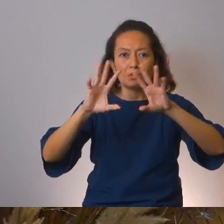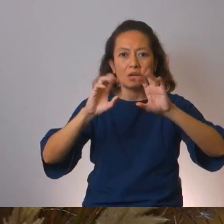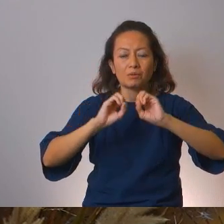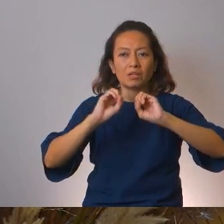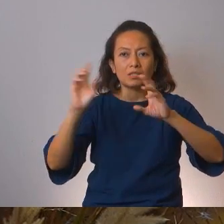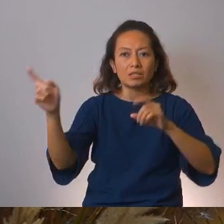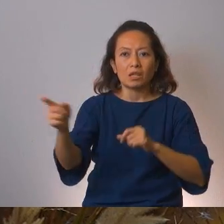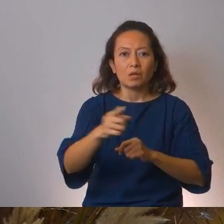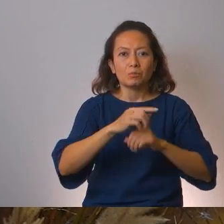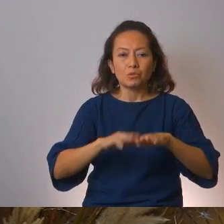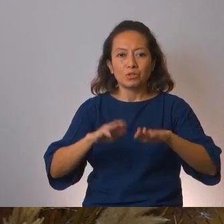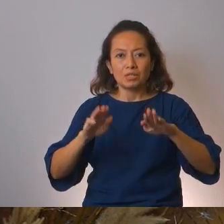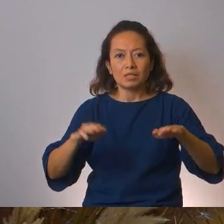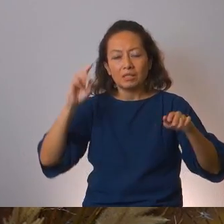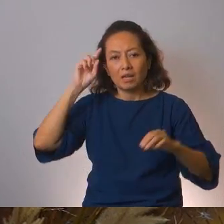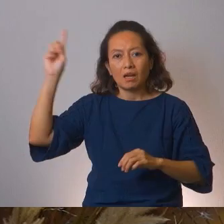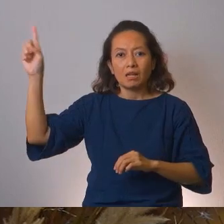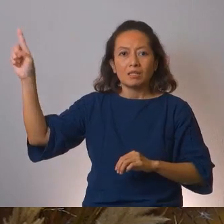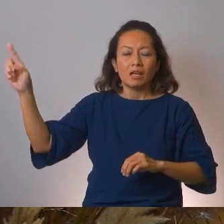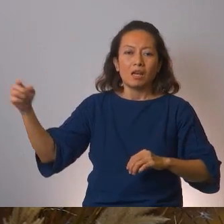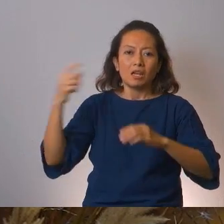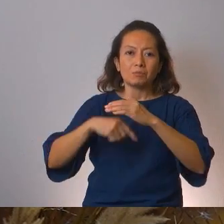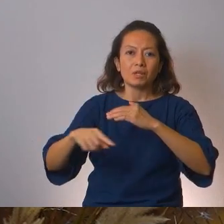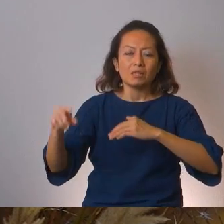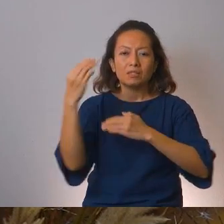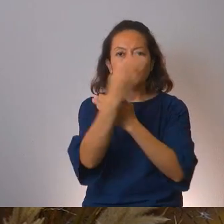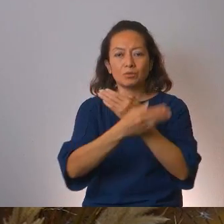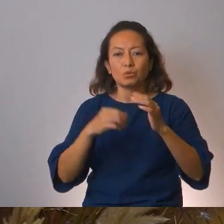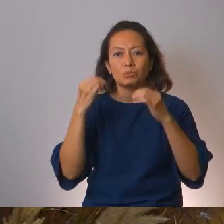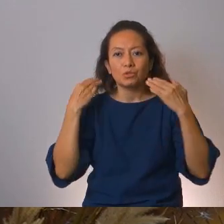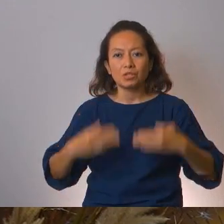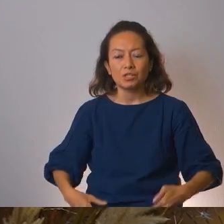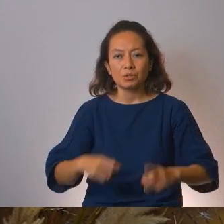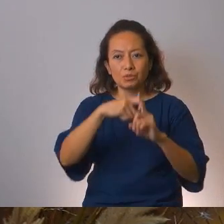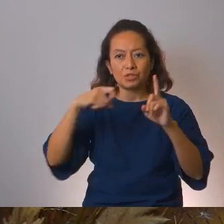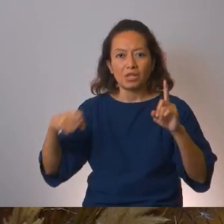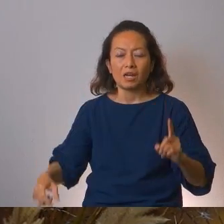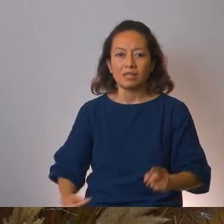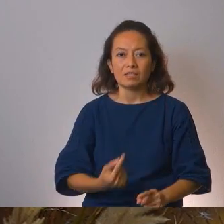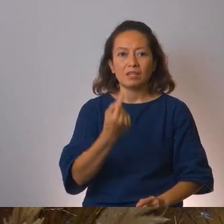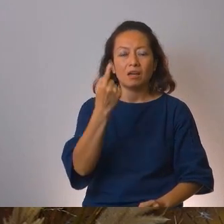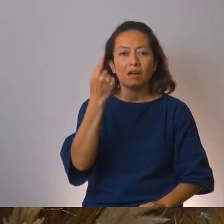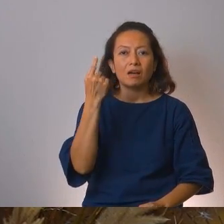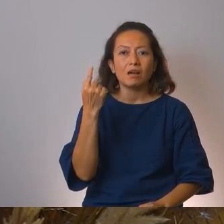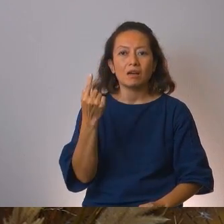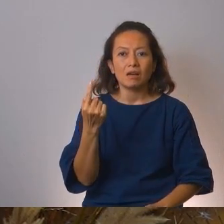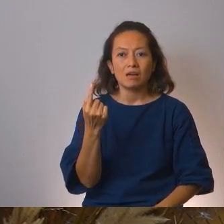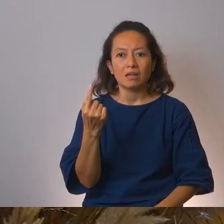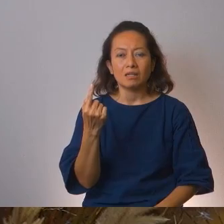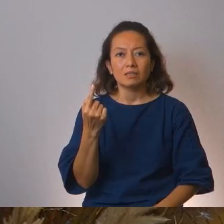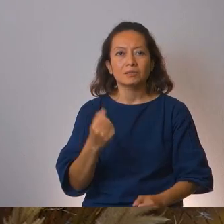bahwa kita murid-Nya. Dalam kasih tumbuh Kristus yang